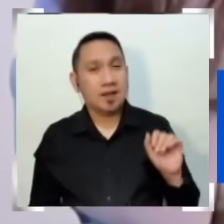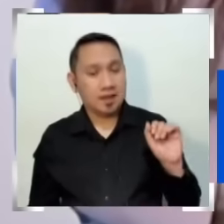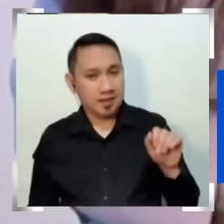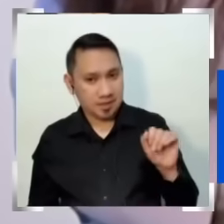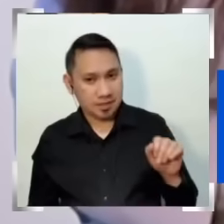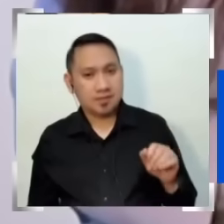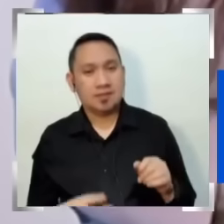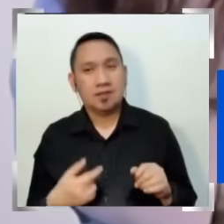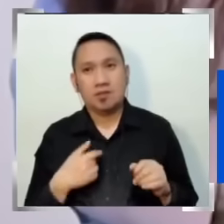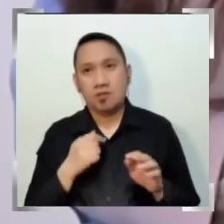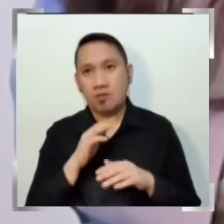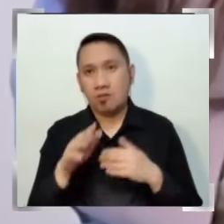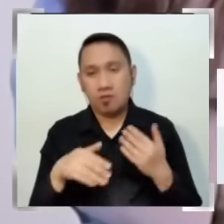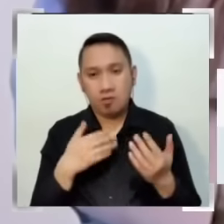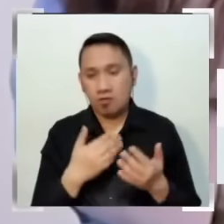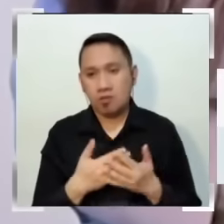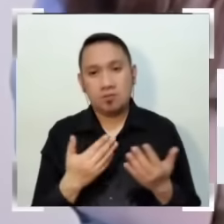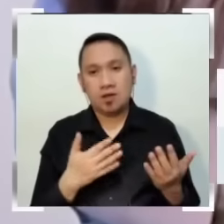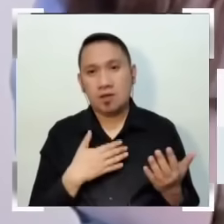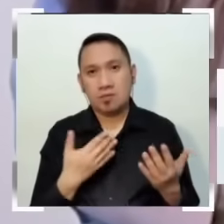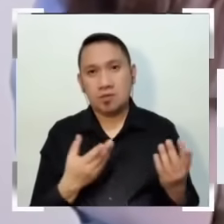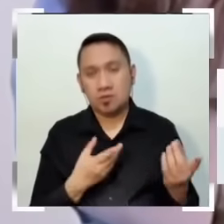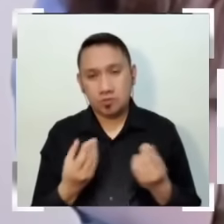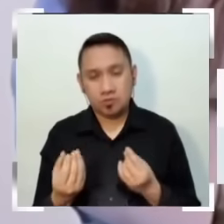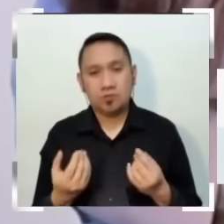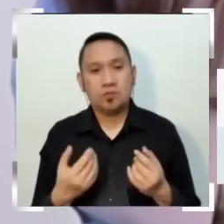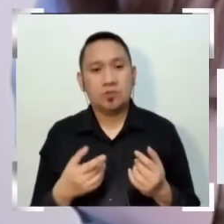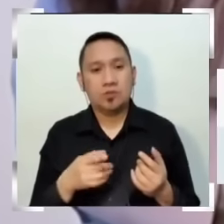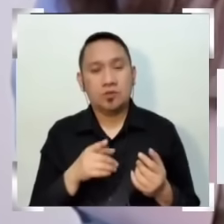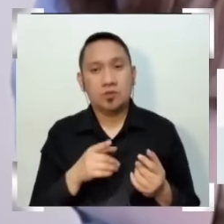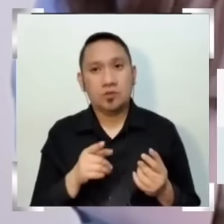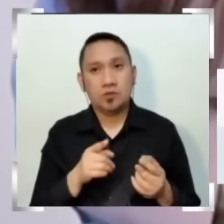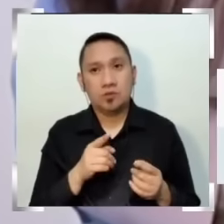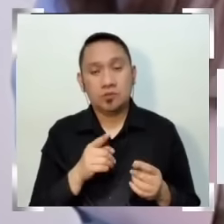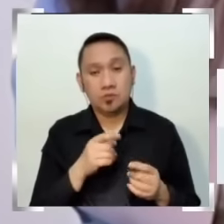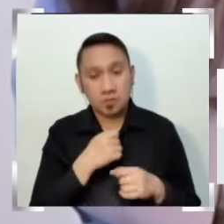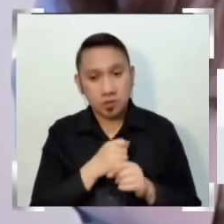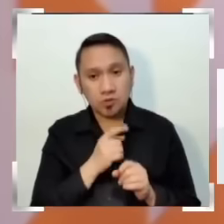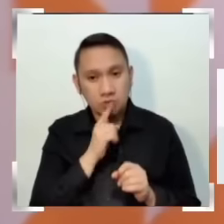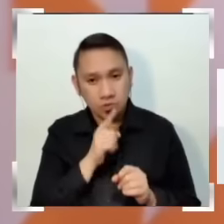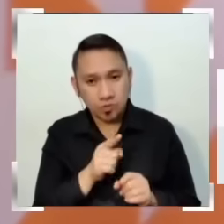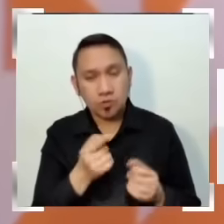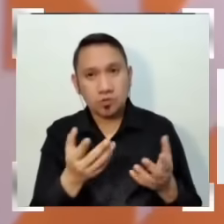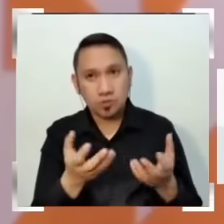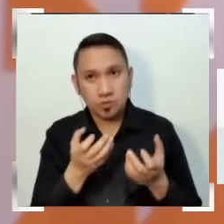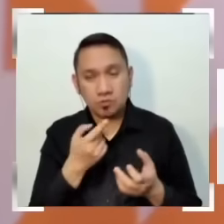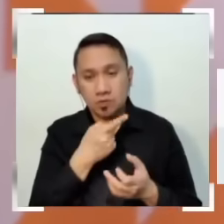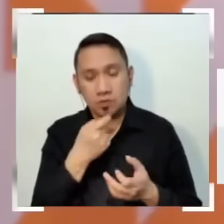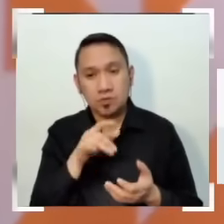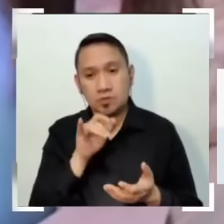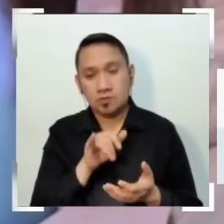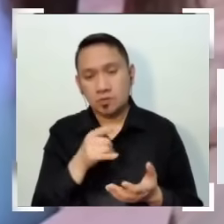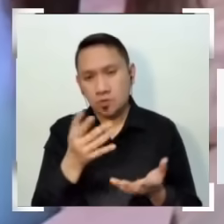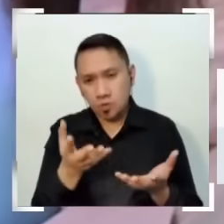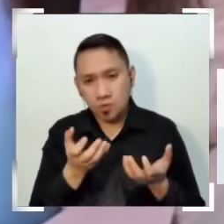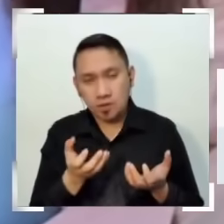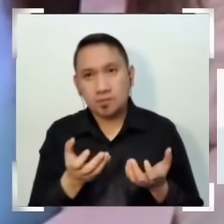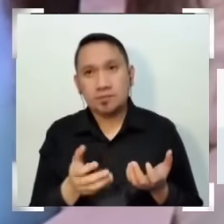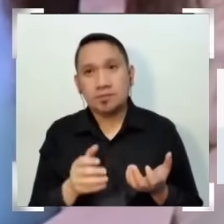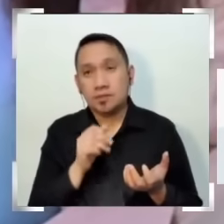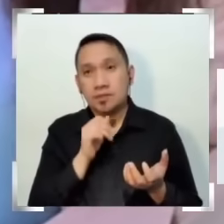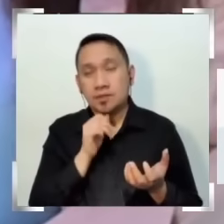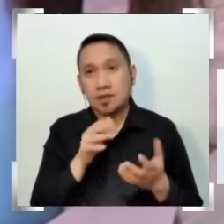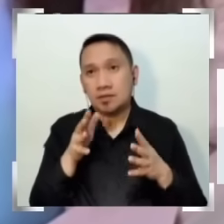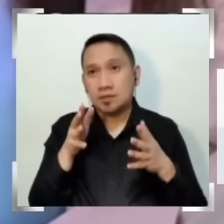things that you want to do, make sure that you want it because you want it. Bakit mo kami hinayaan magkaroon ng ganong